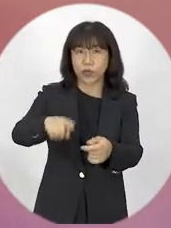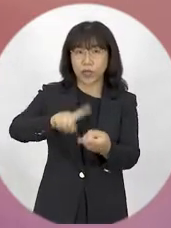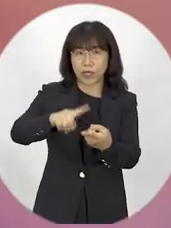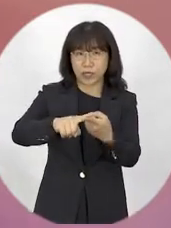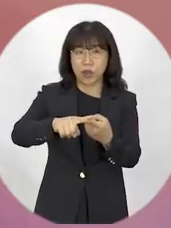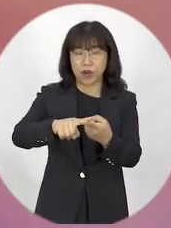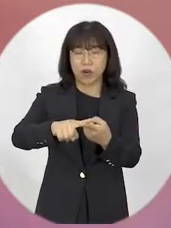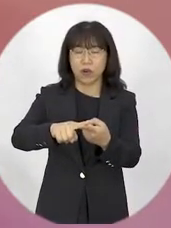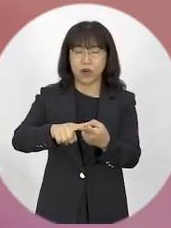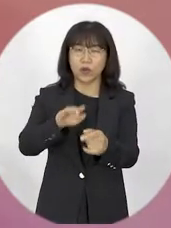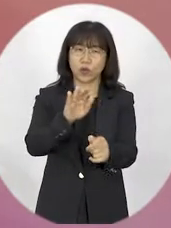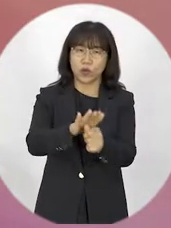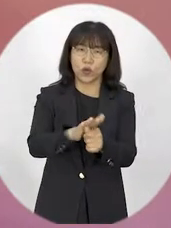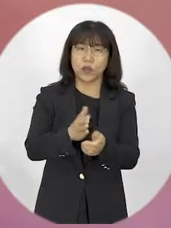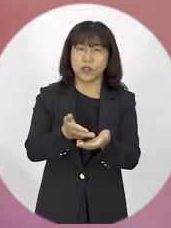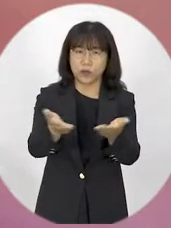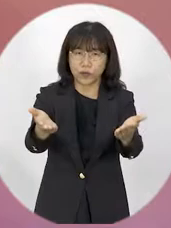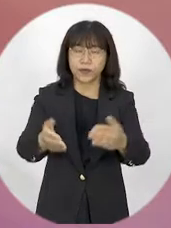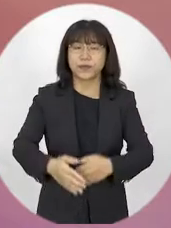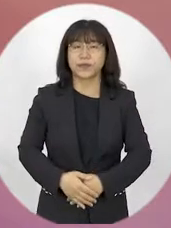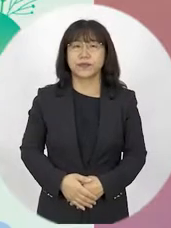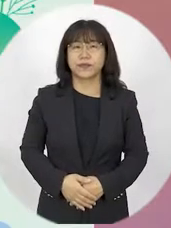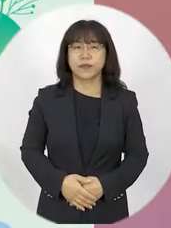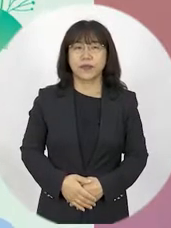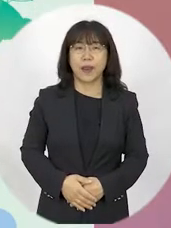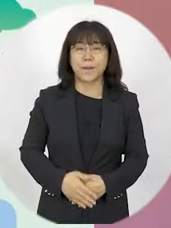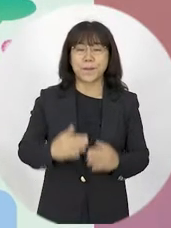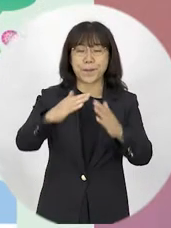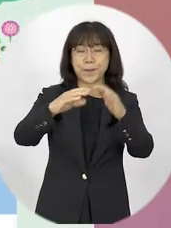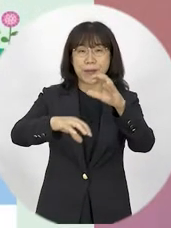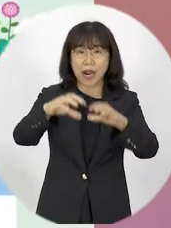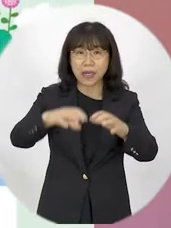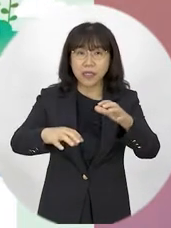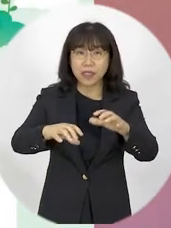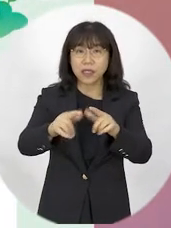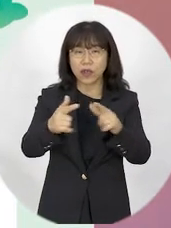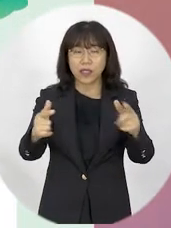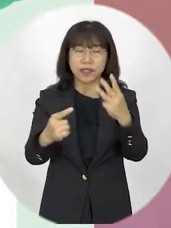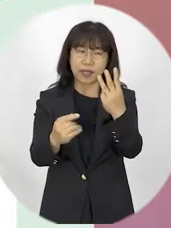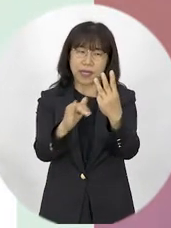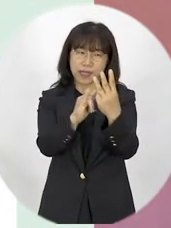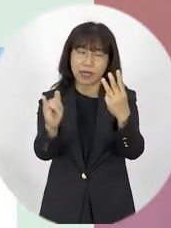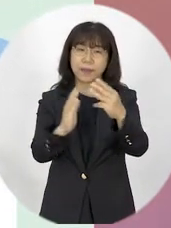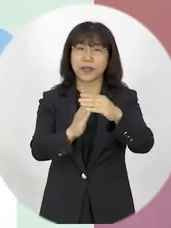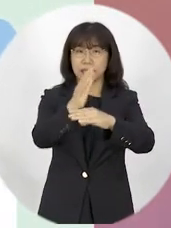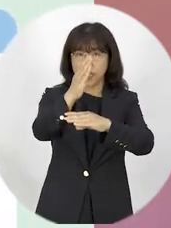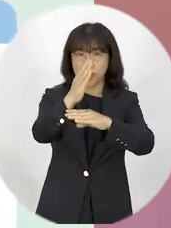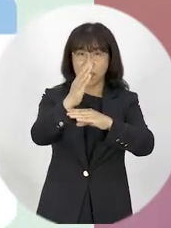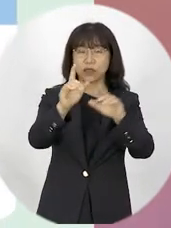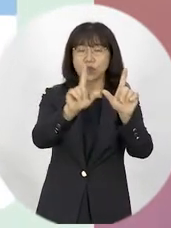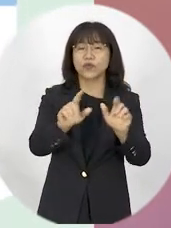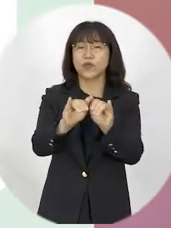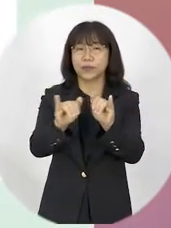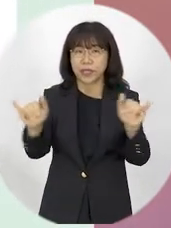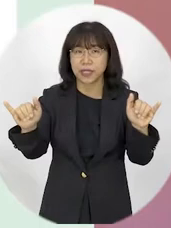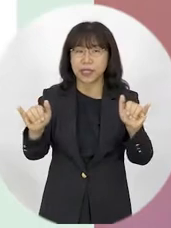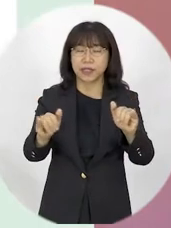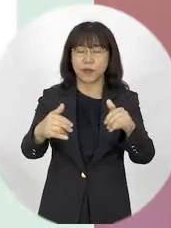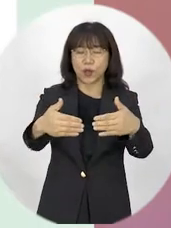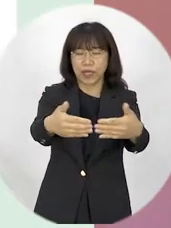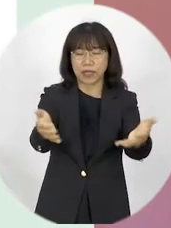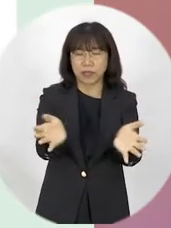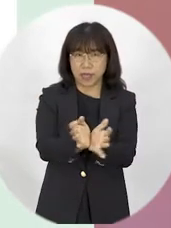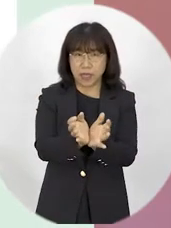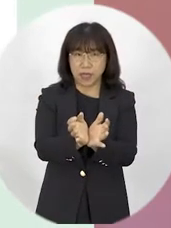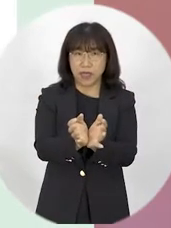높은 사업을 우선 지원합니다. 마을 공동체 사업 경험이 없는 3명 이상의 주민모임 또는 단체 등 대표